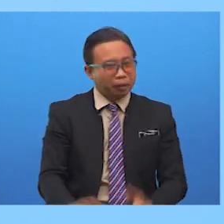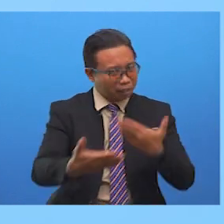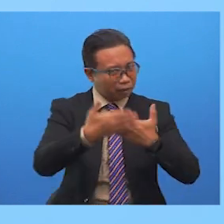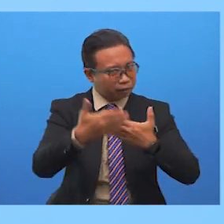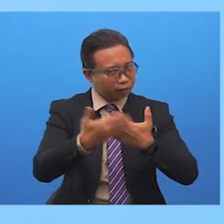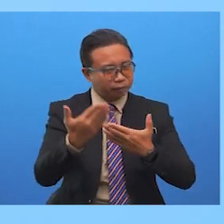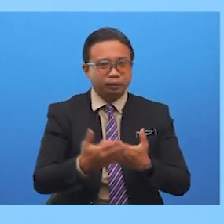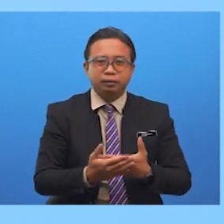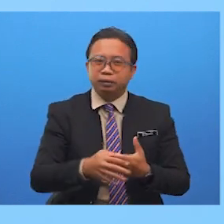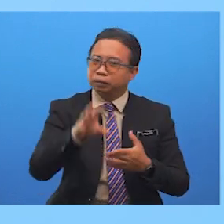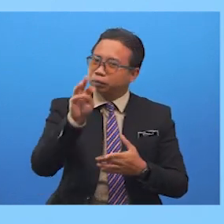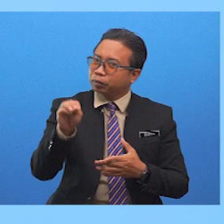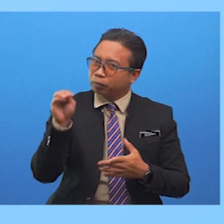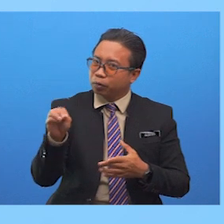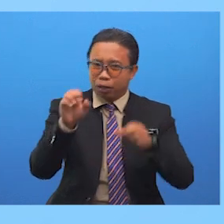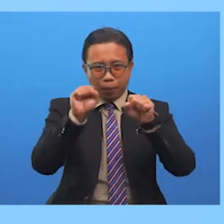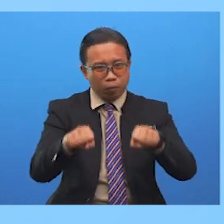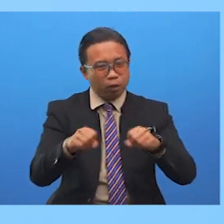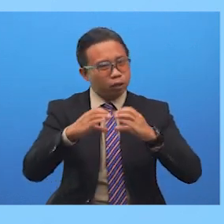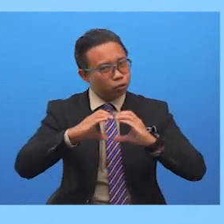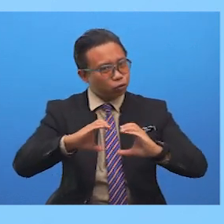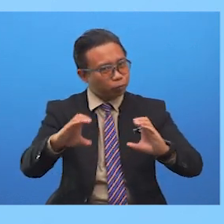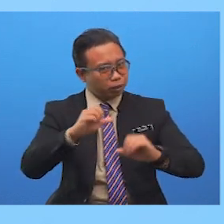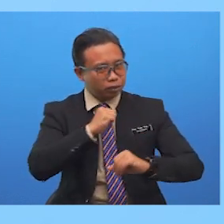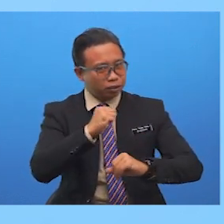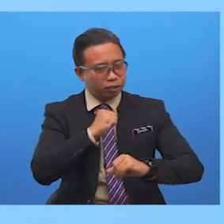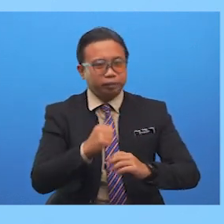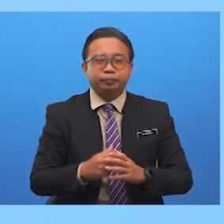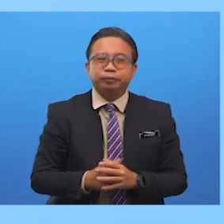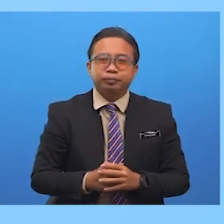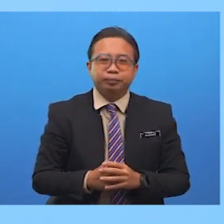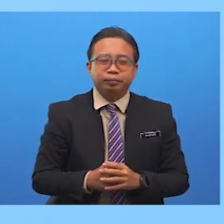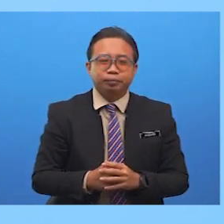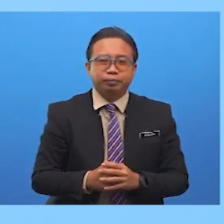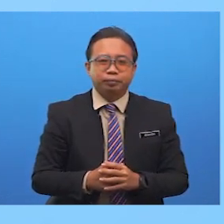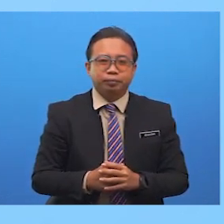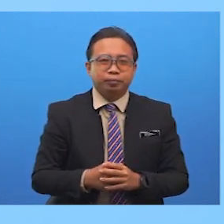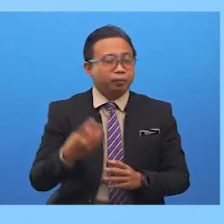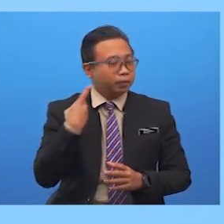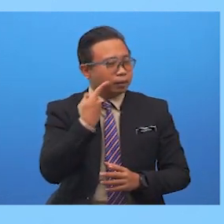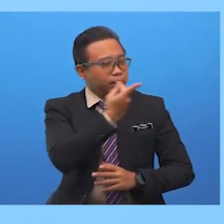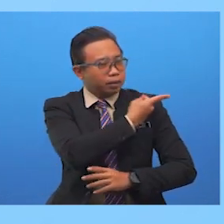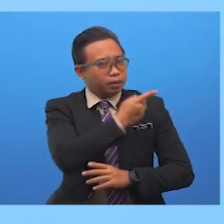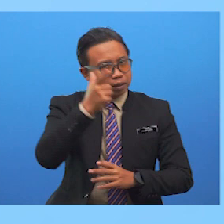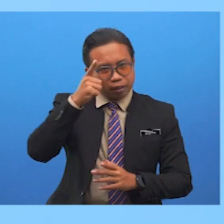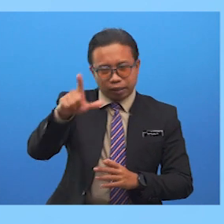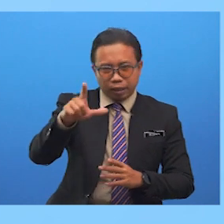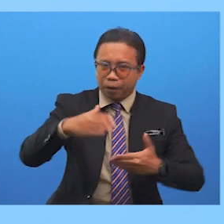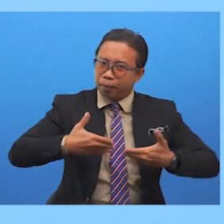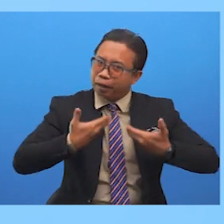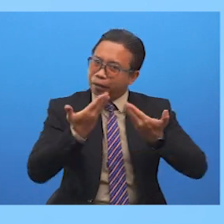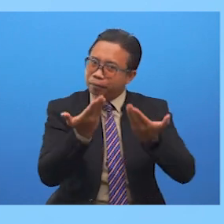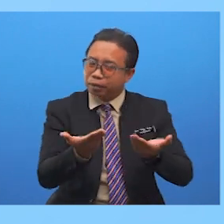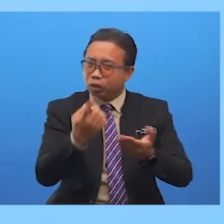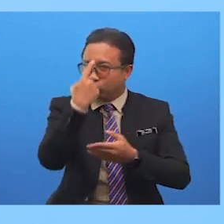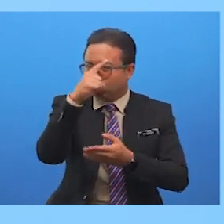bukan murid-murid boleh mencobanya sendiri Kita lihat pula bagaimana